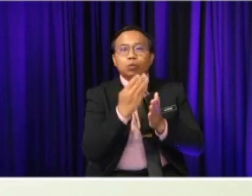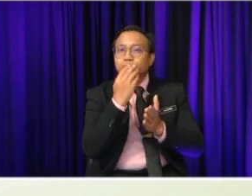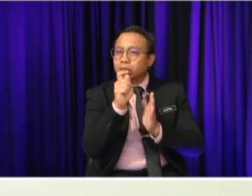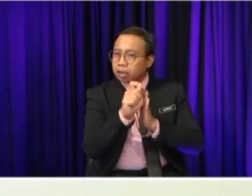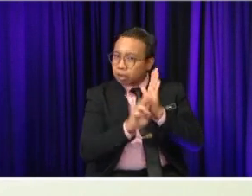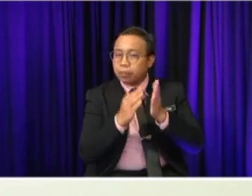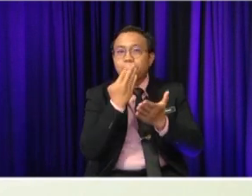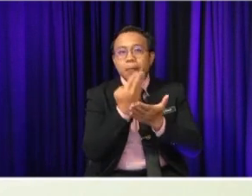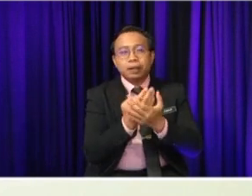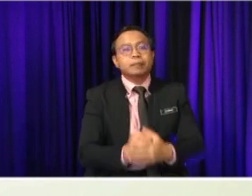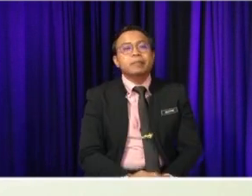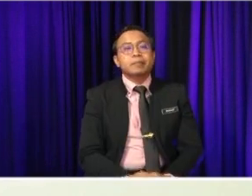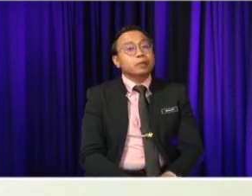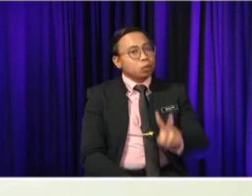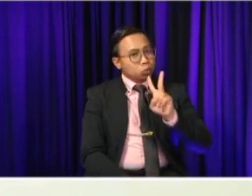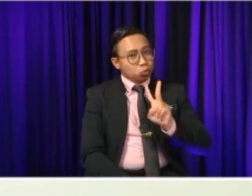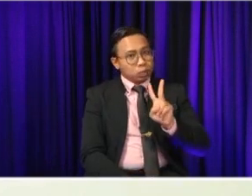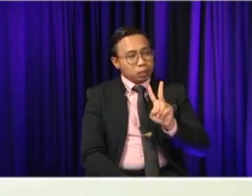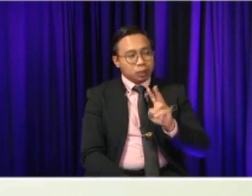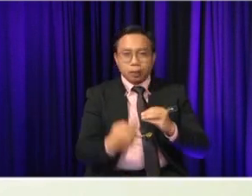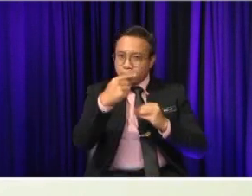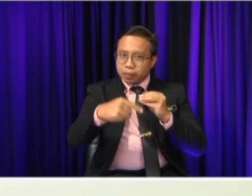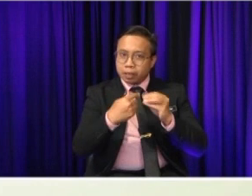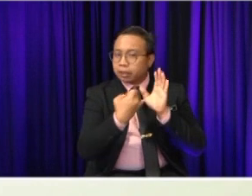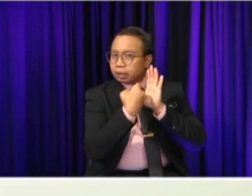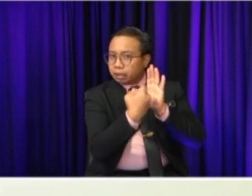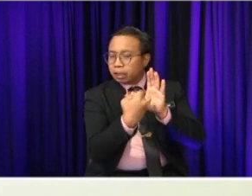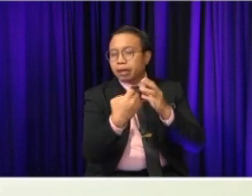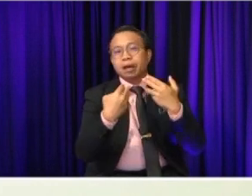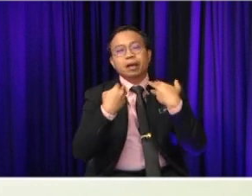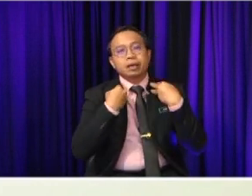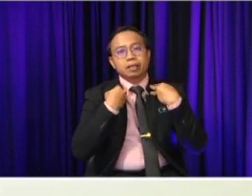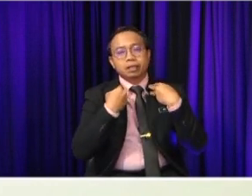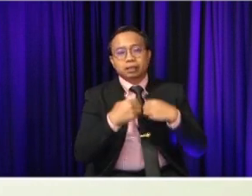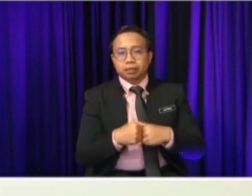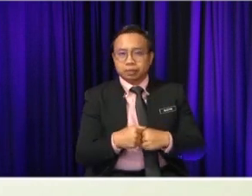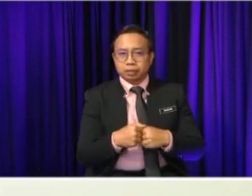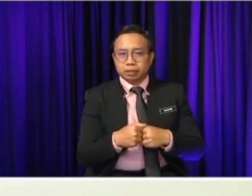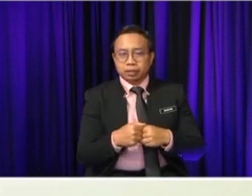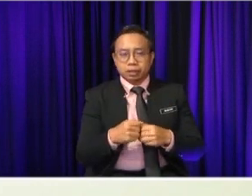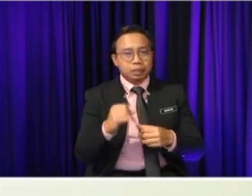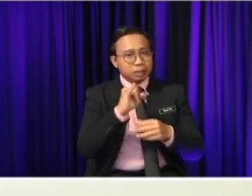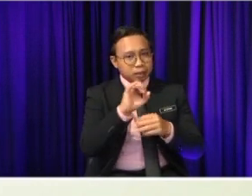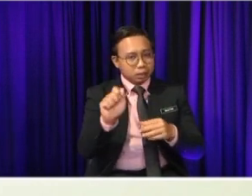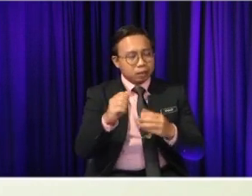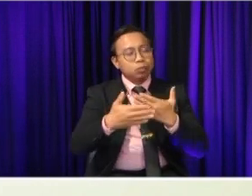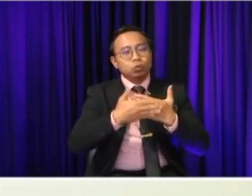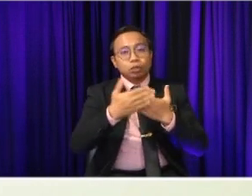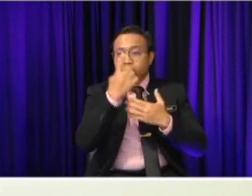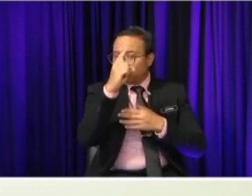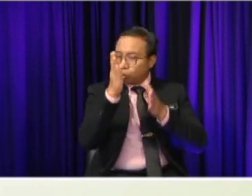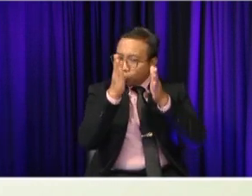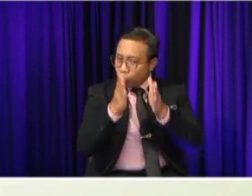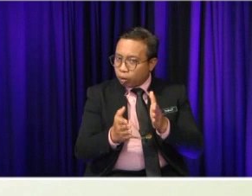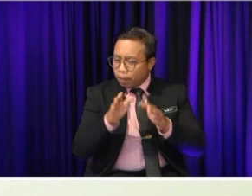dan yang kedua apabila iklan ini wujud ataupun kita mahasiswa iklan ya mudah untuk pengguna